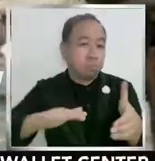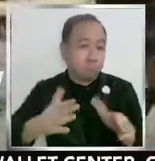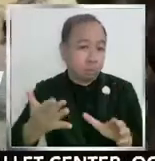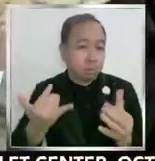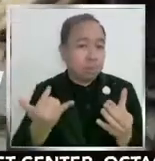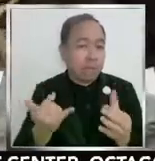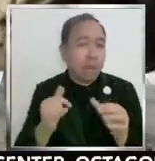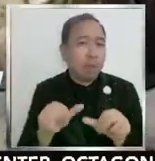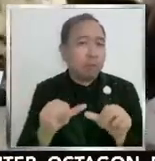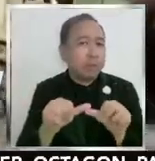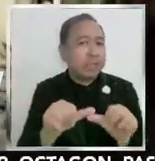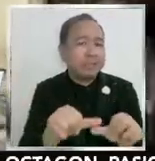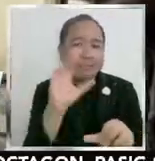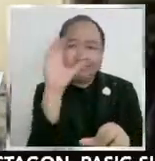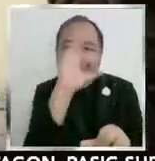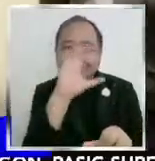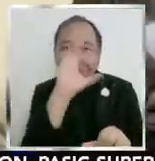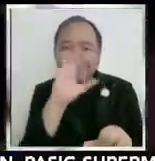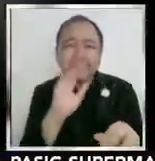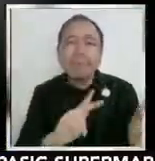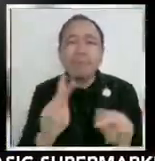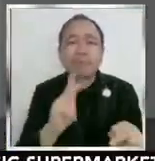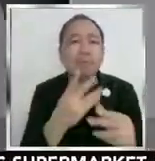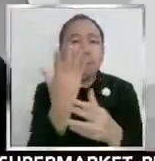mga rescuers sa mga residenteng nawawala.